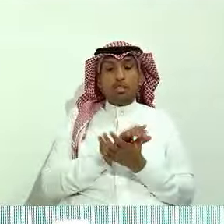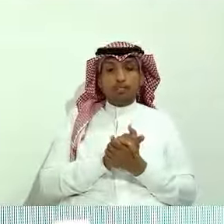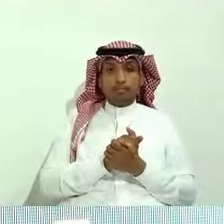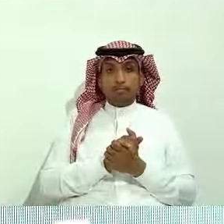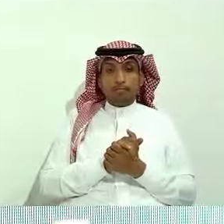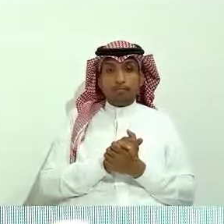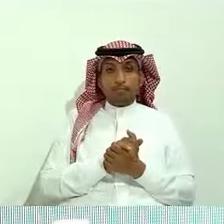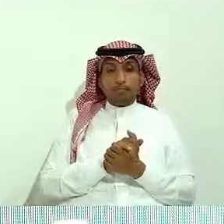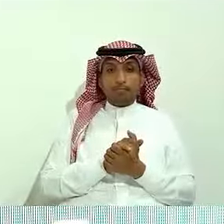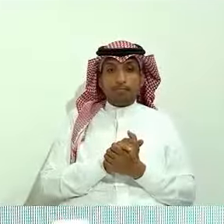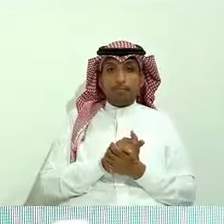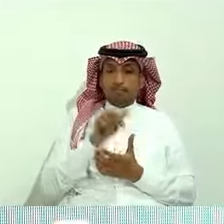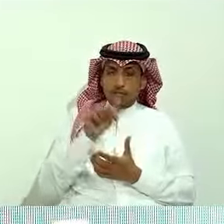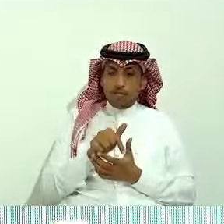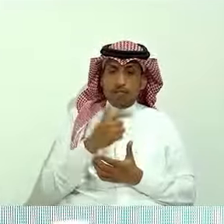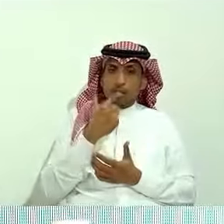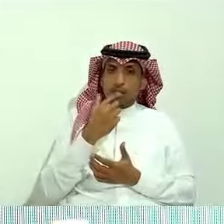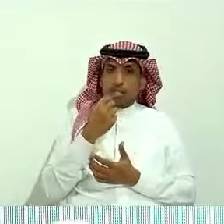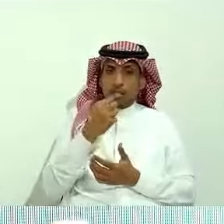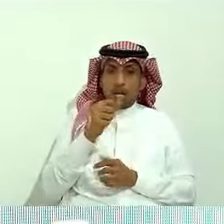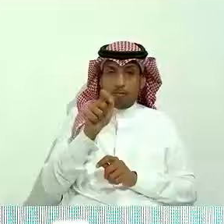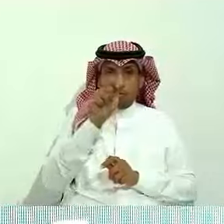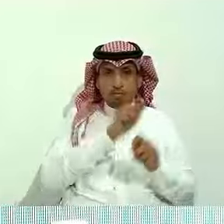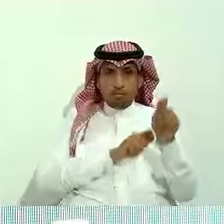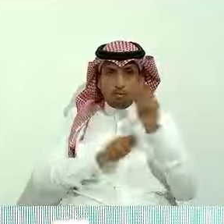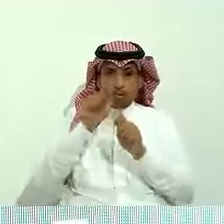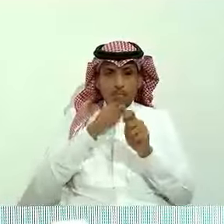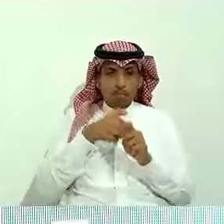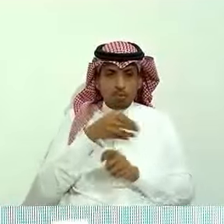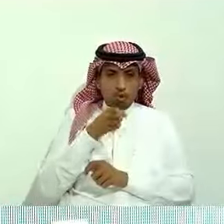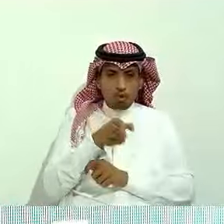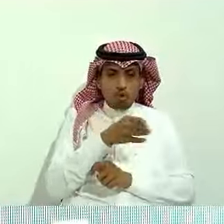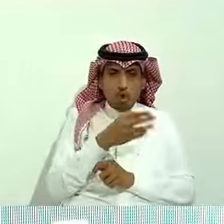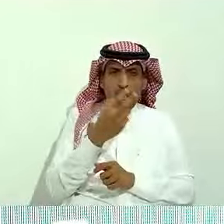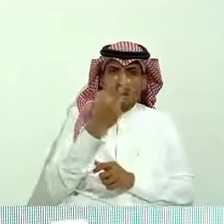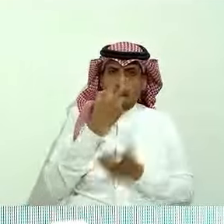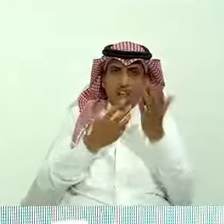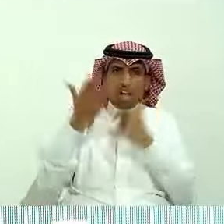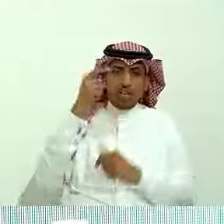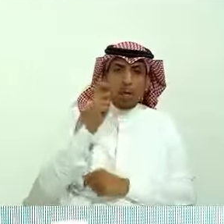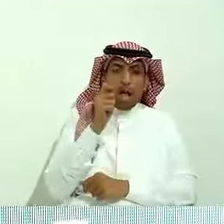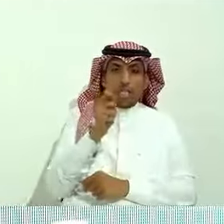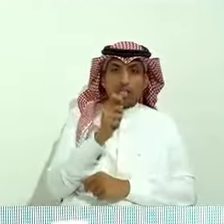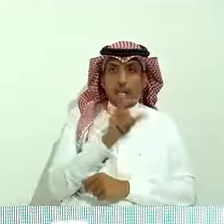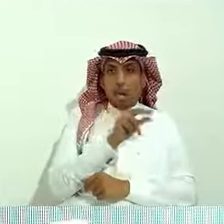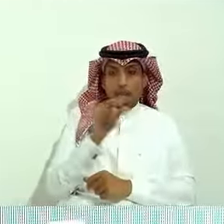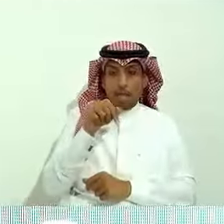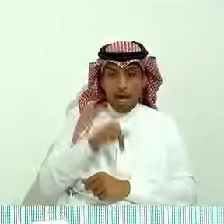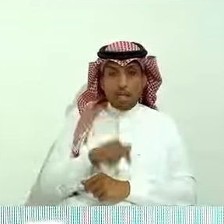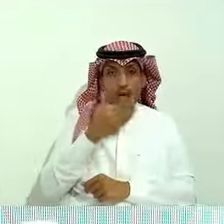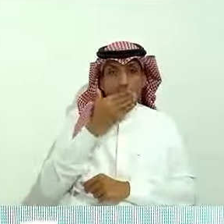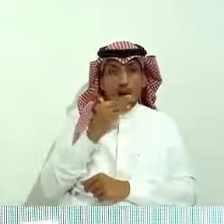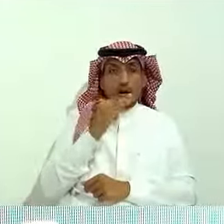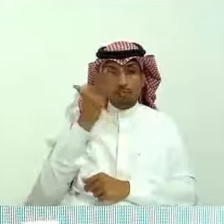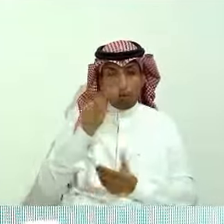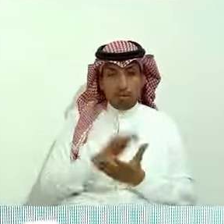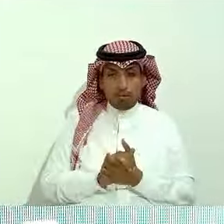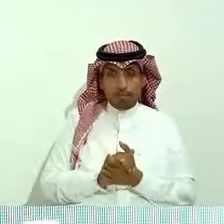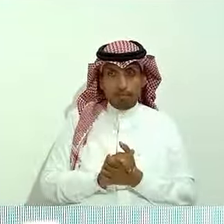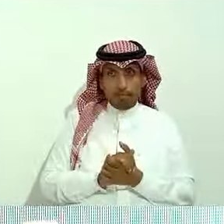في صعوبه وصول المصمم للازياء التقليديه الاصليه. يعني انا ولله الحمد